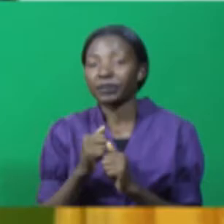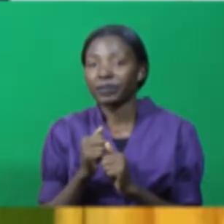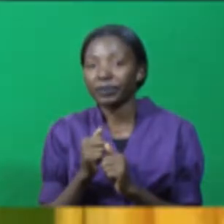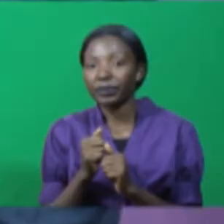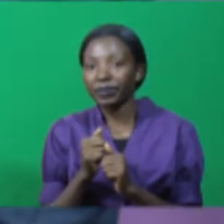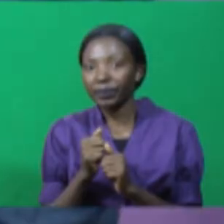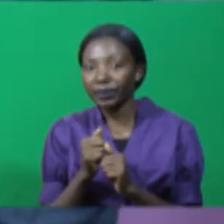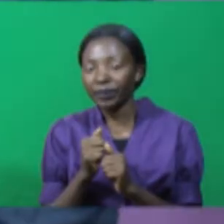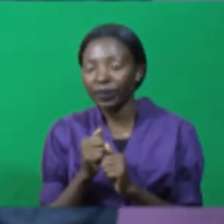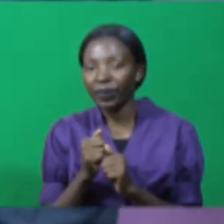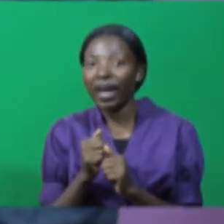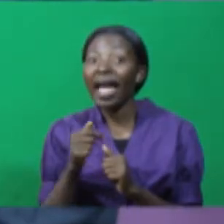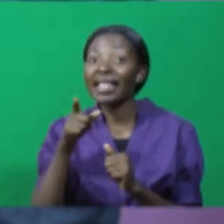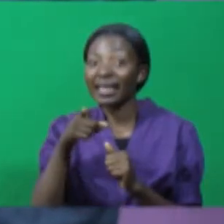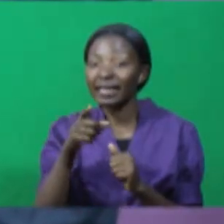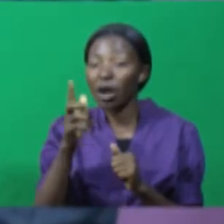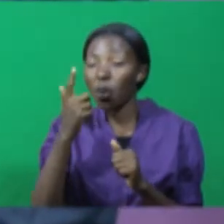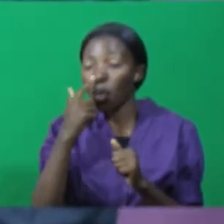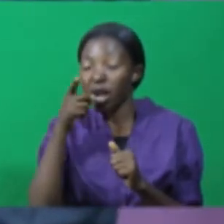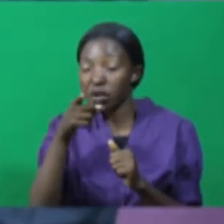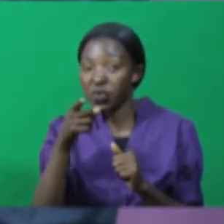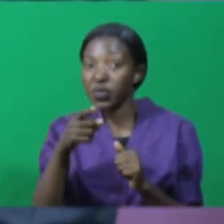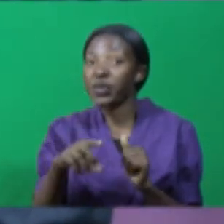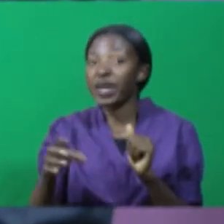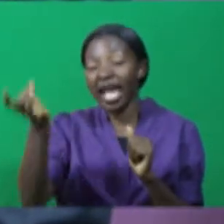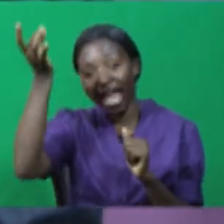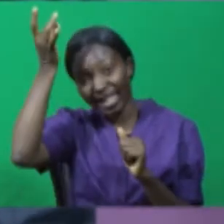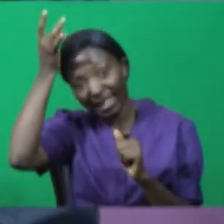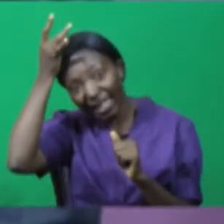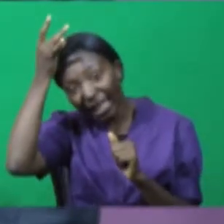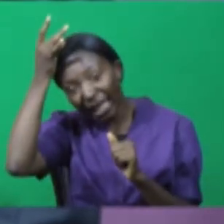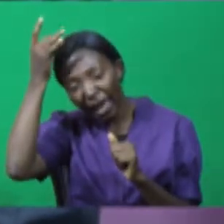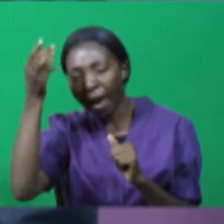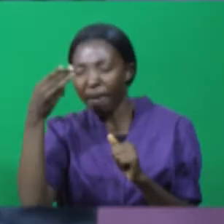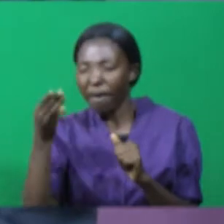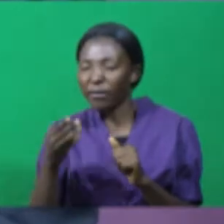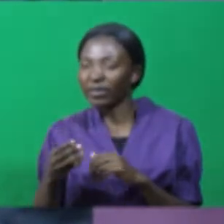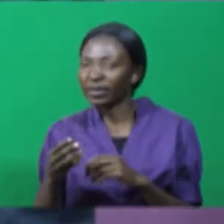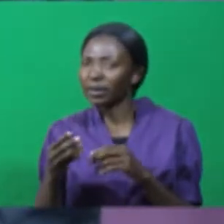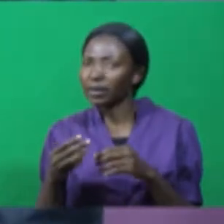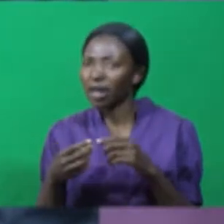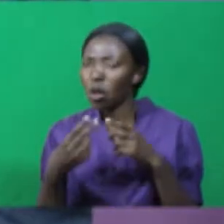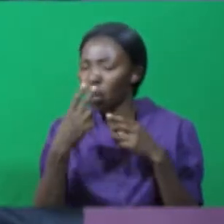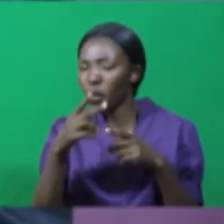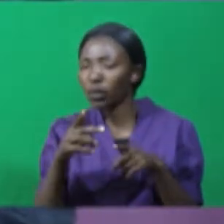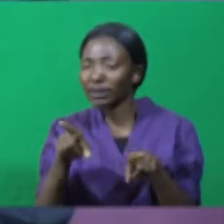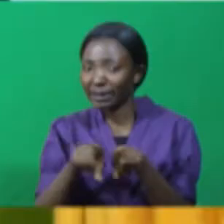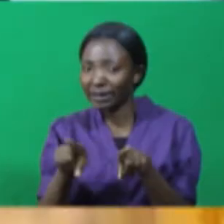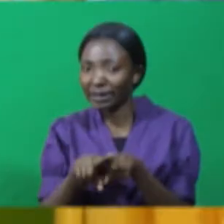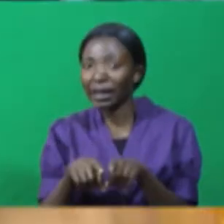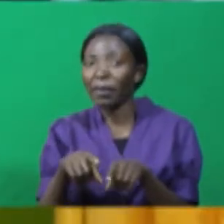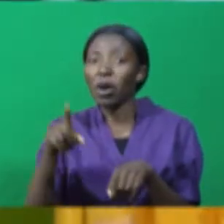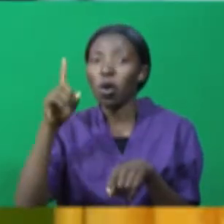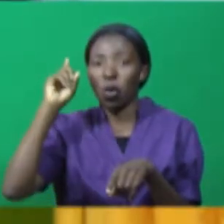Anzi zvinenge zvaitovako kuti kana uri emperor unenge uchitoita kunge a god kunge chinhu chinofanira kunamata. Saka